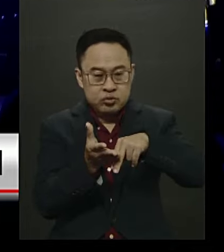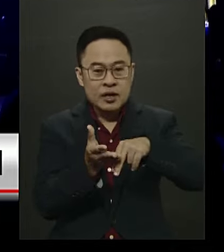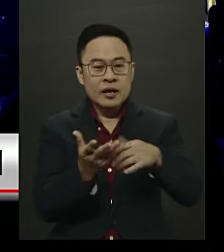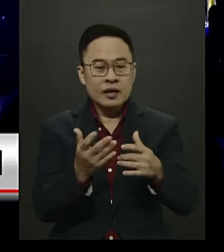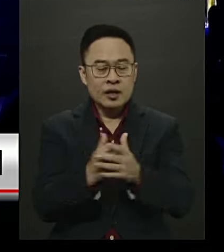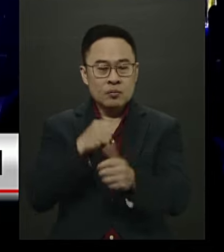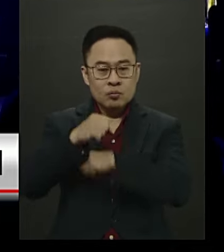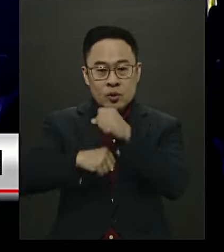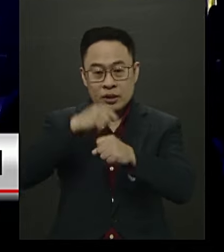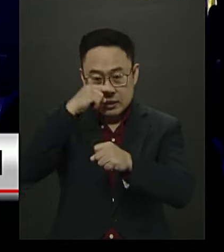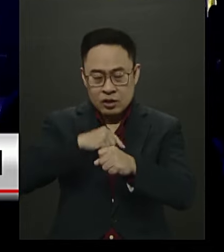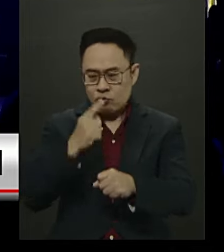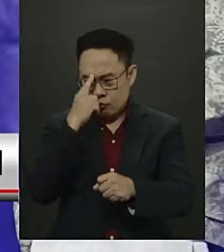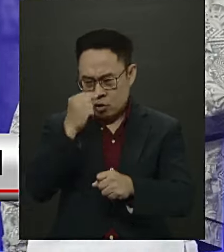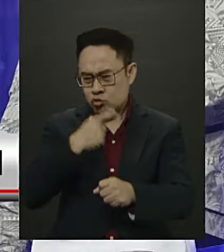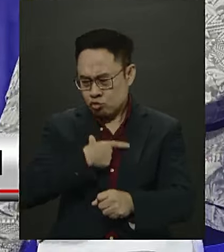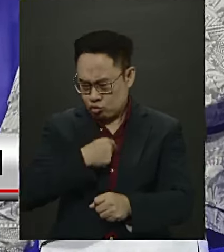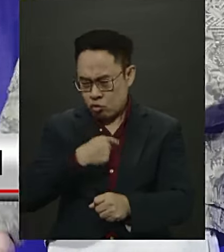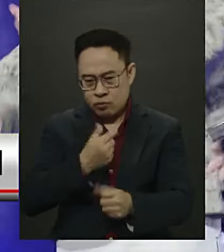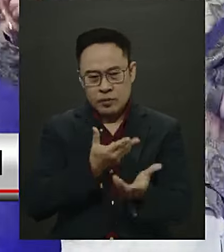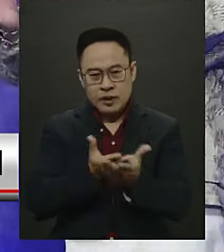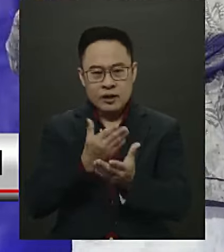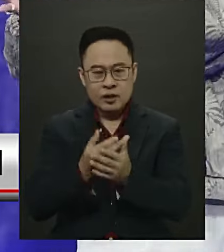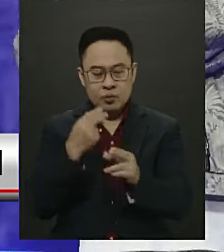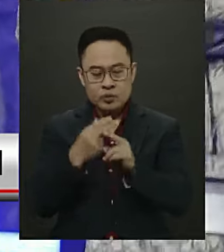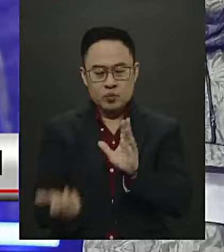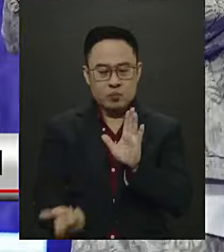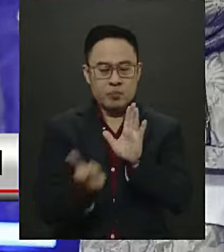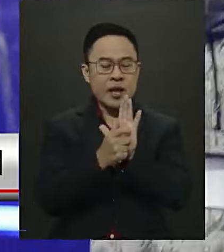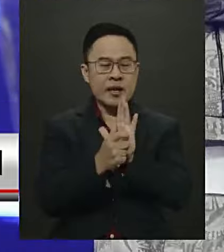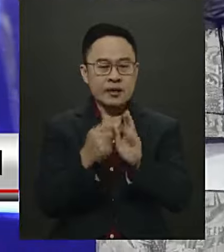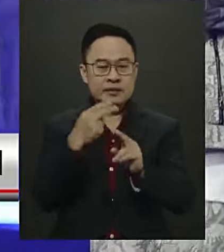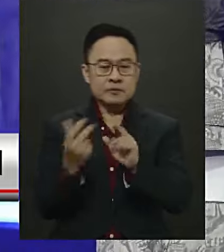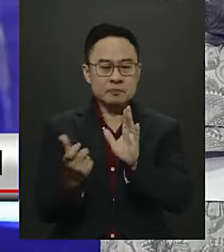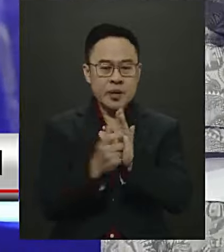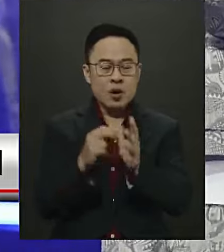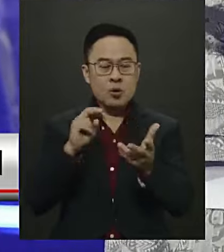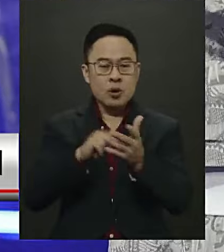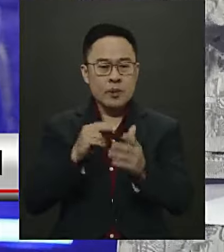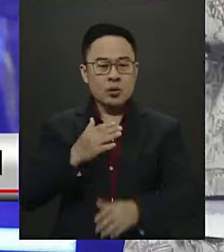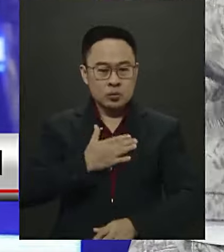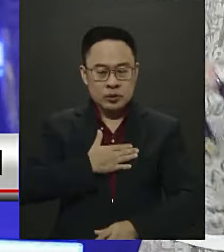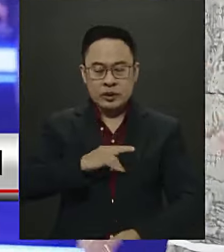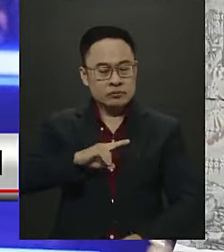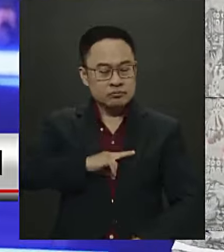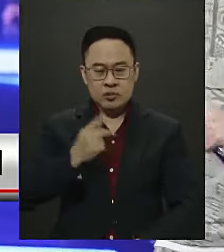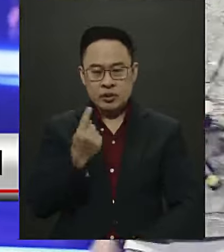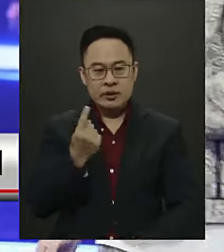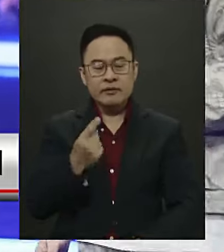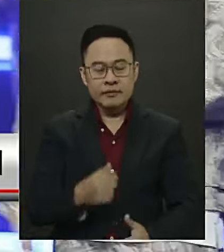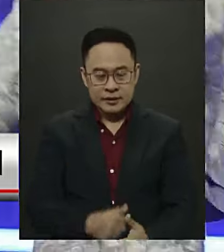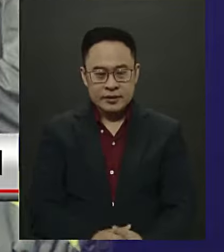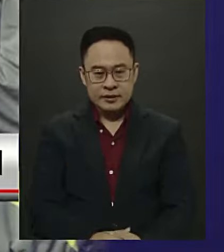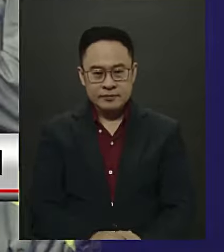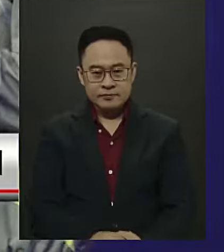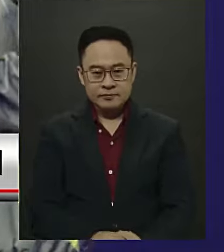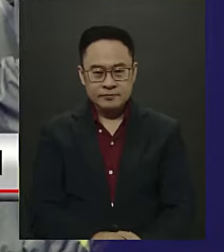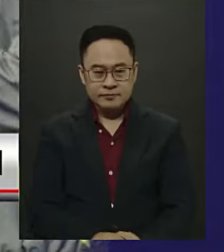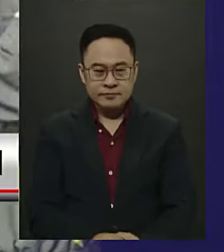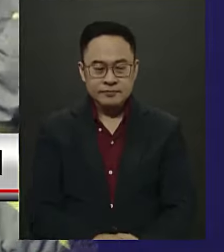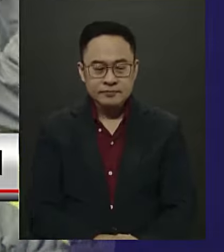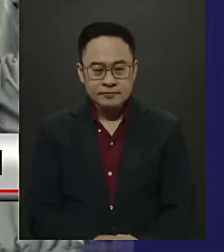วยมันเป็นที่นิยมอยู่แล้วด้วยนะคะยิ่งพอมีสลักชื่อแบบนี้ก็กลายเป็นของที่หายากขึ้นมาไปอีกเนาะ ทีนี้อย่างที่